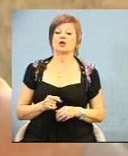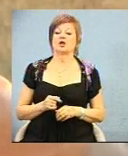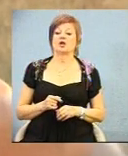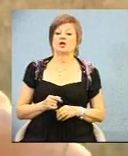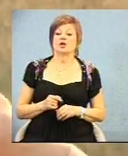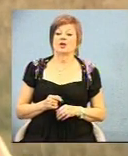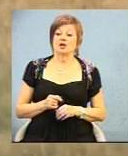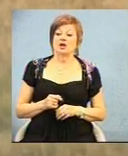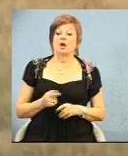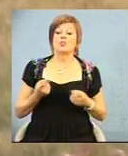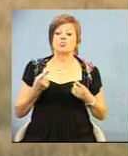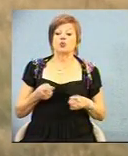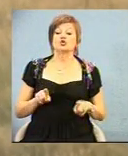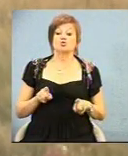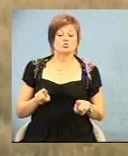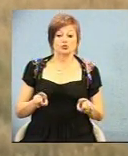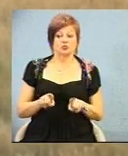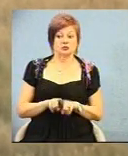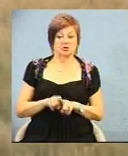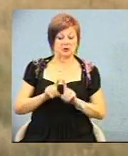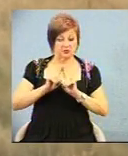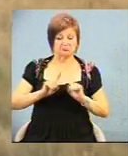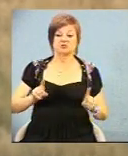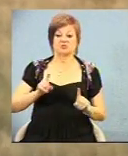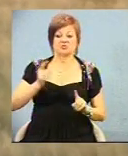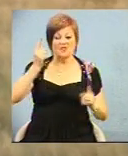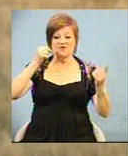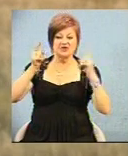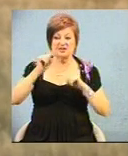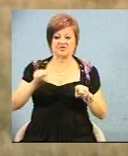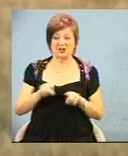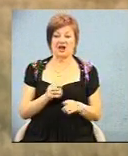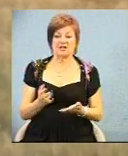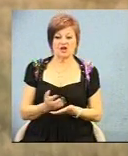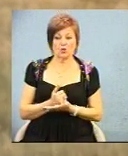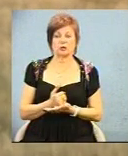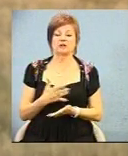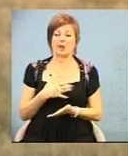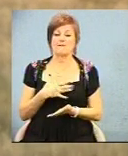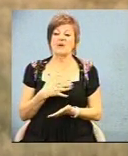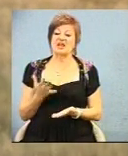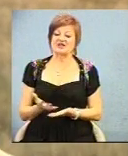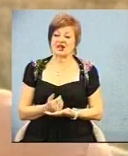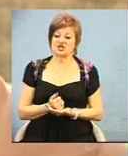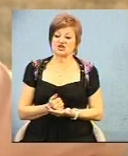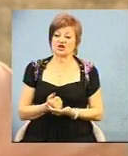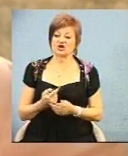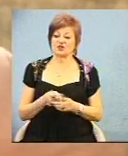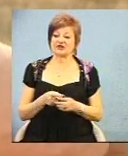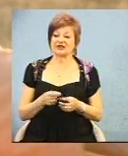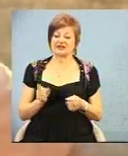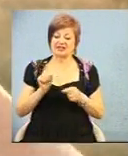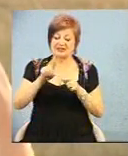есть вот почему так такой фантастической кажется данная находка, что мы нашли вот эти